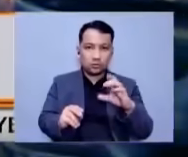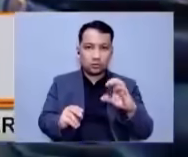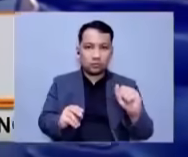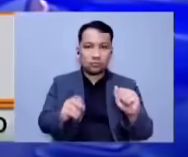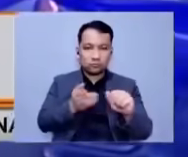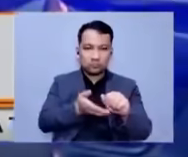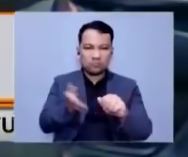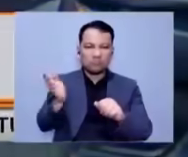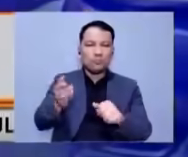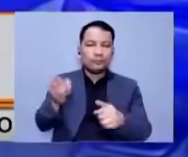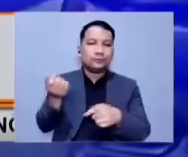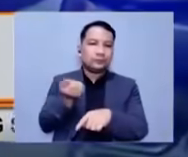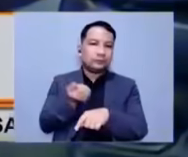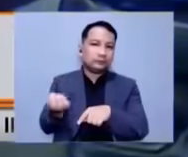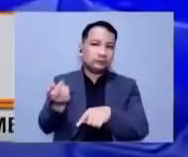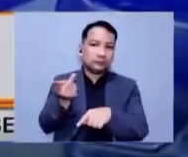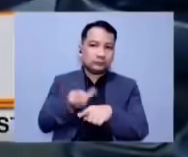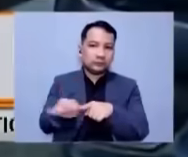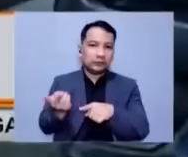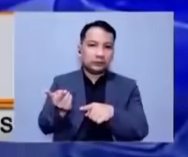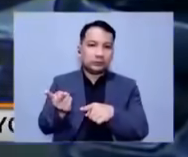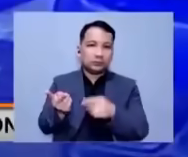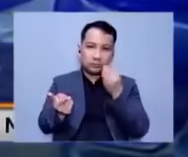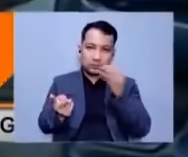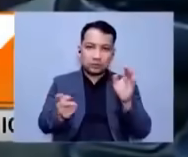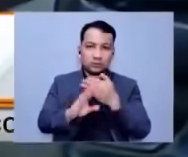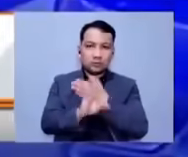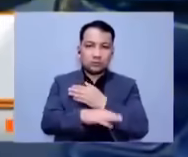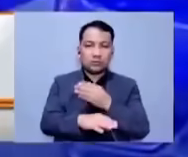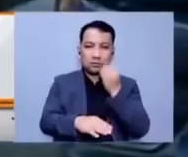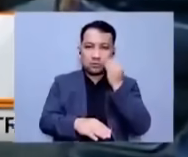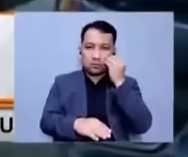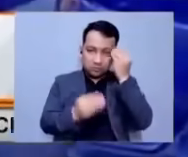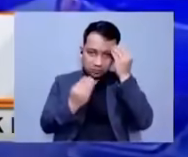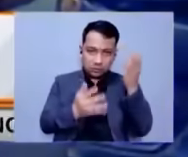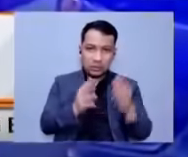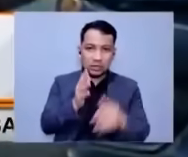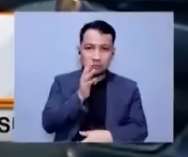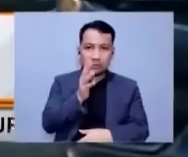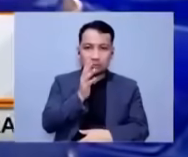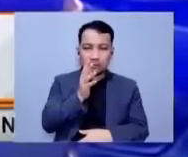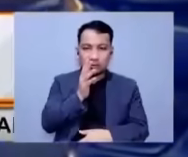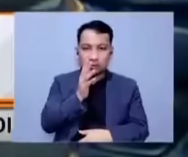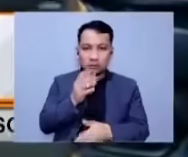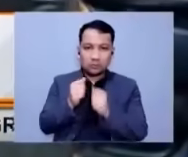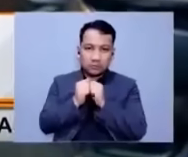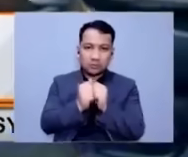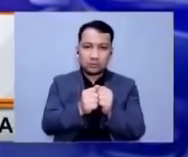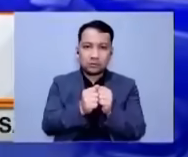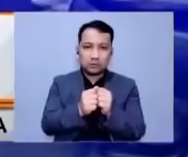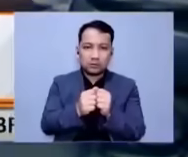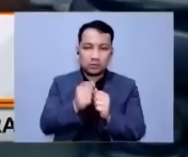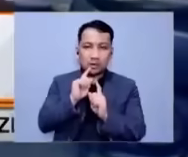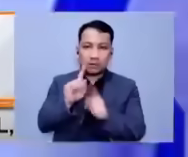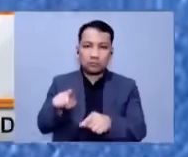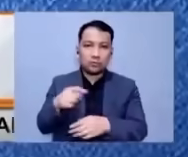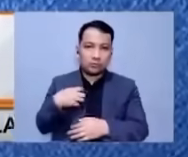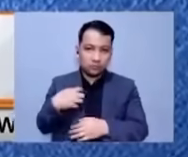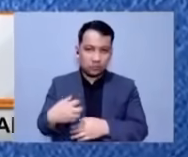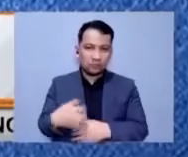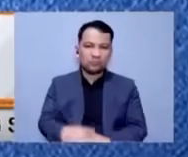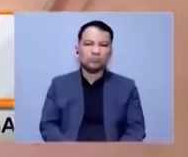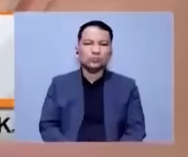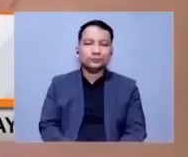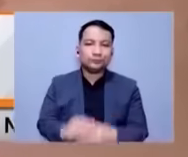bigusang mahabol ng mga sospek. Umuwi muna siya ng bahay para magsumbong sa kanyang ina at magpasama para naman mag-report sa mga polis. Kuwento